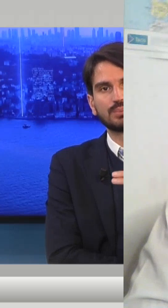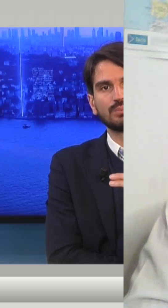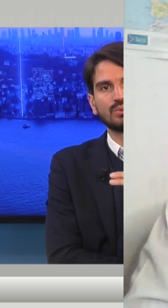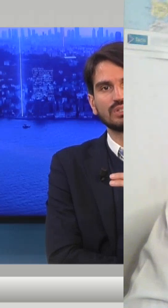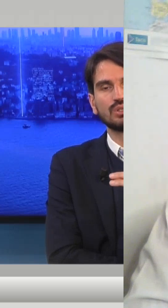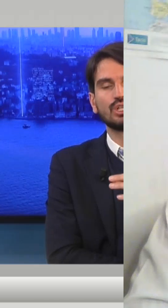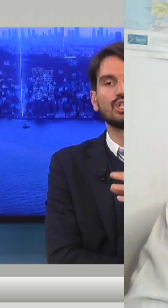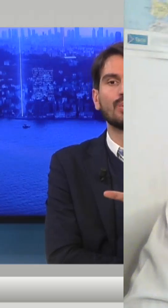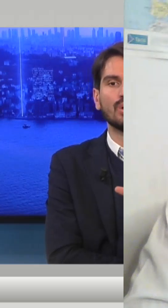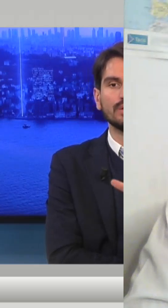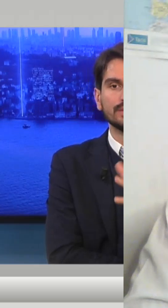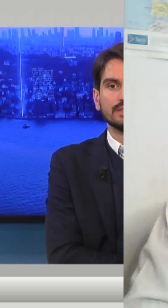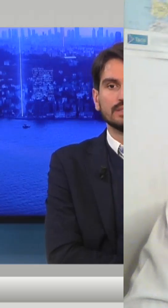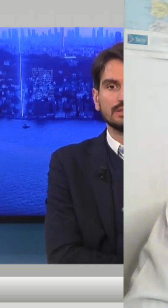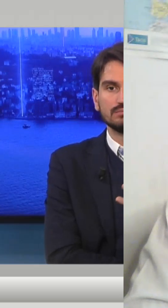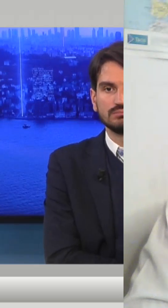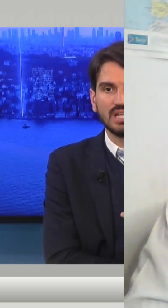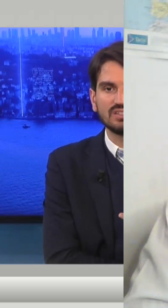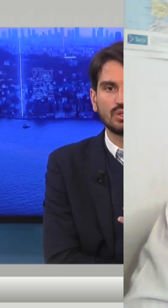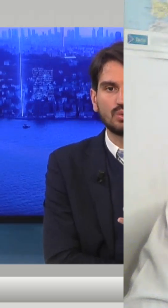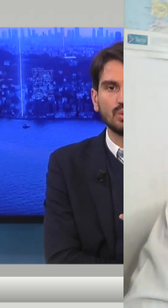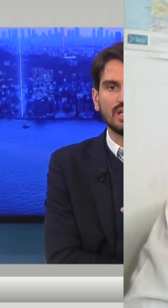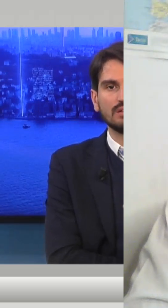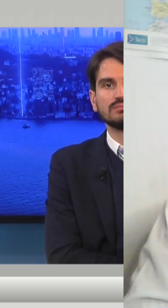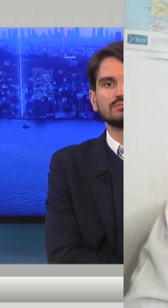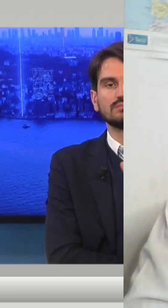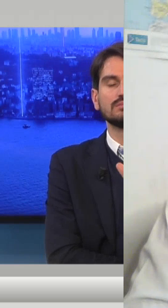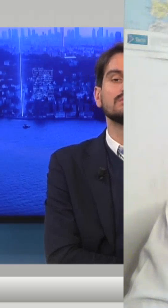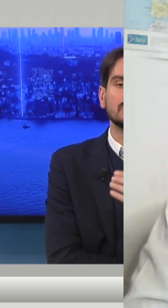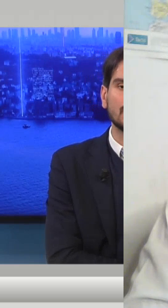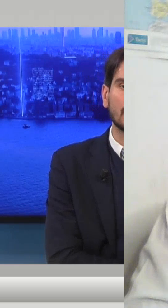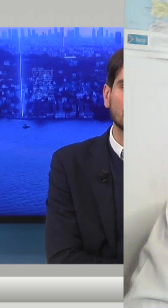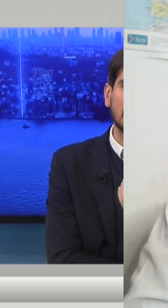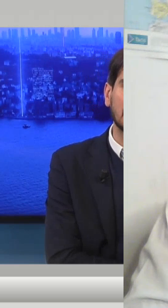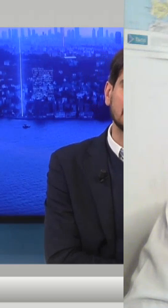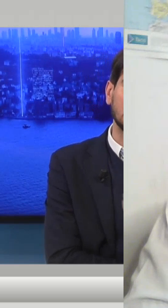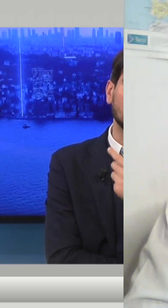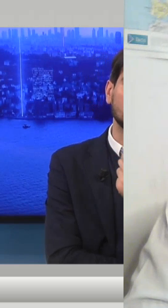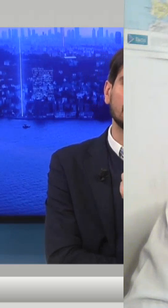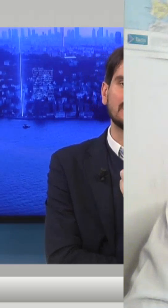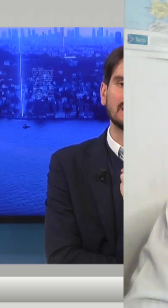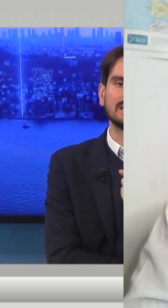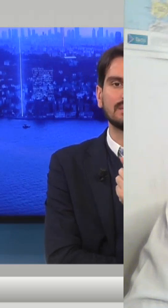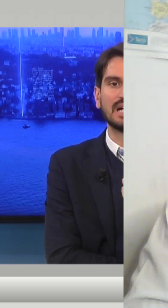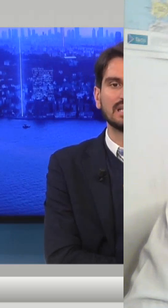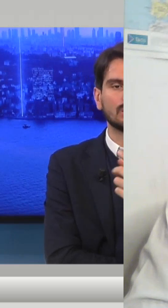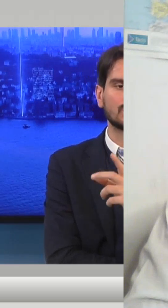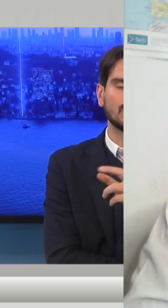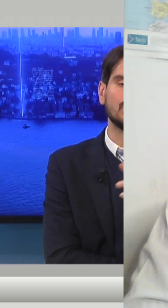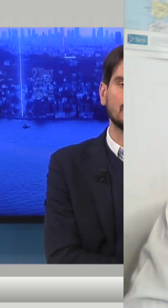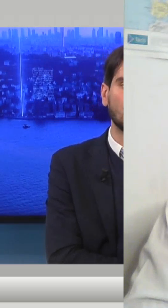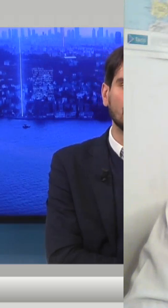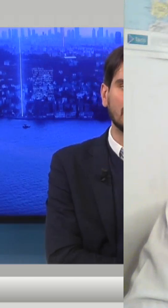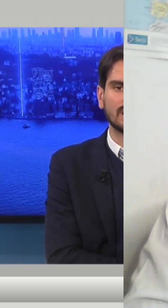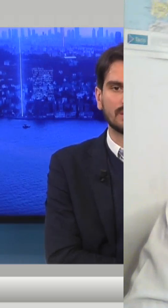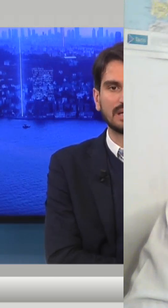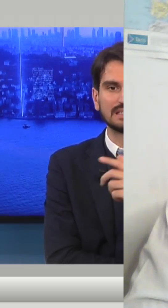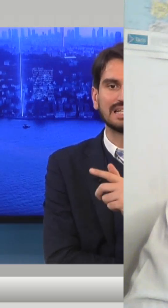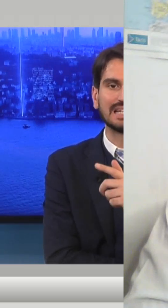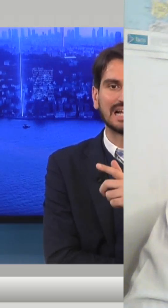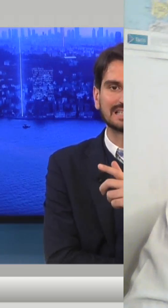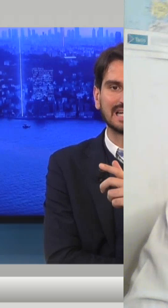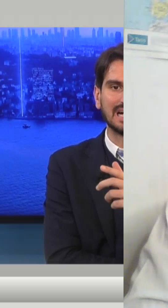proprio in queste ore dopo mesi in cui sì C'erano stati ovviamente le schermaglie come al solito dei droni